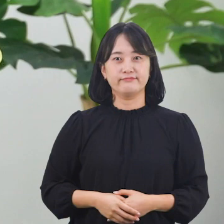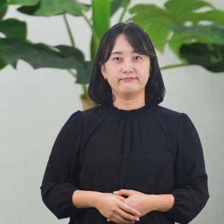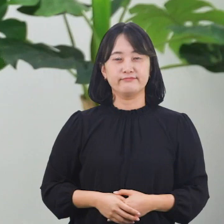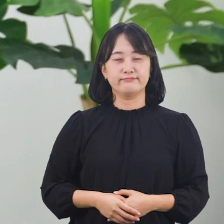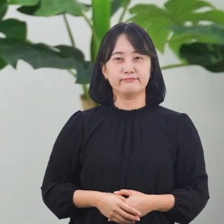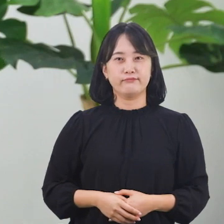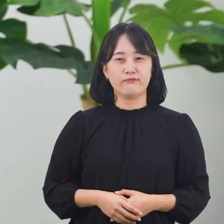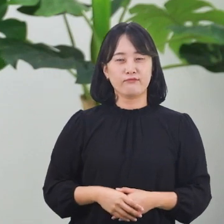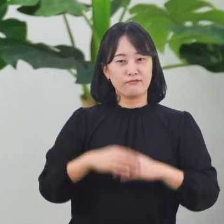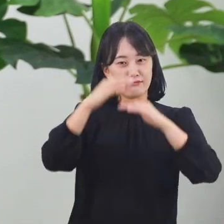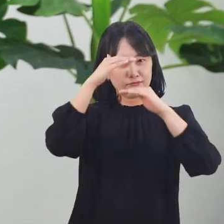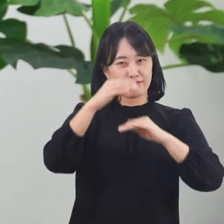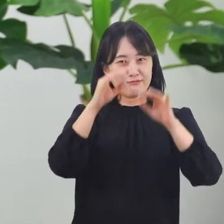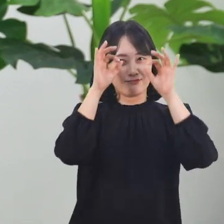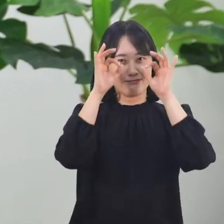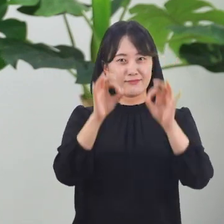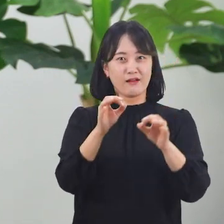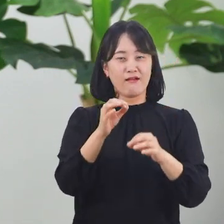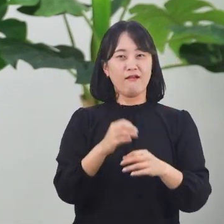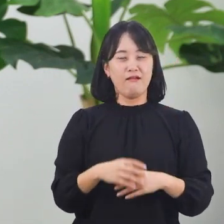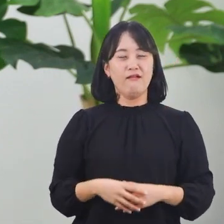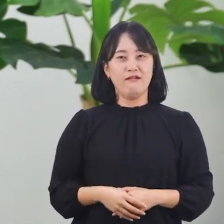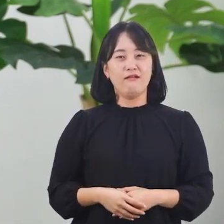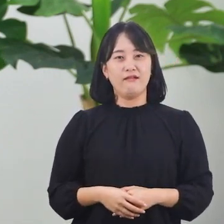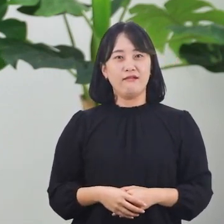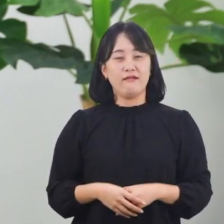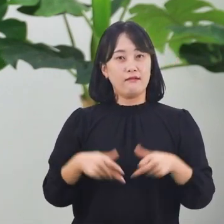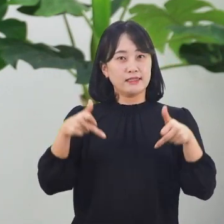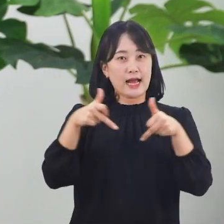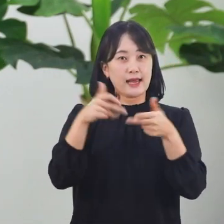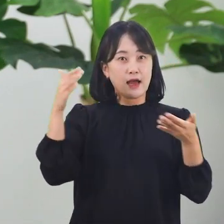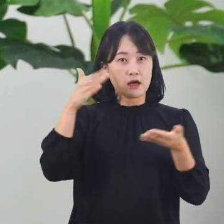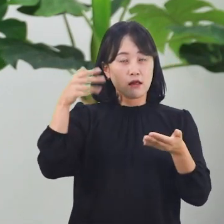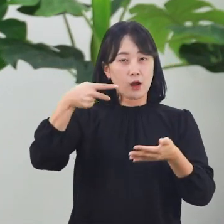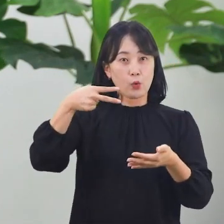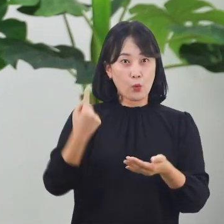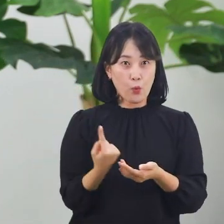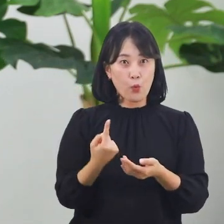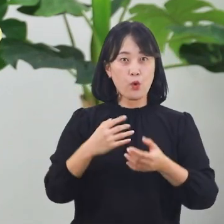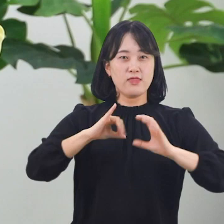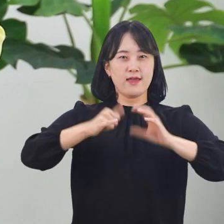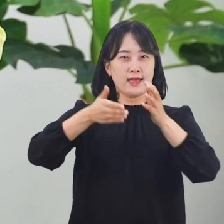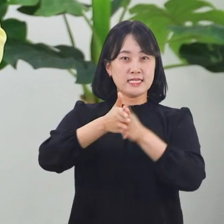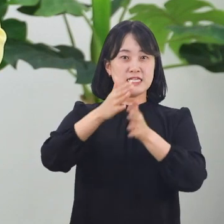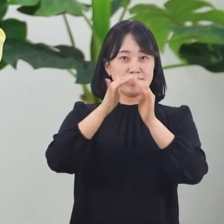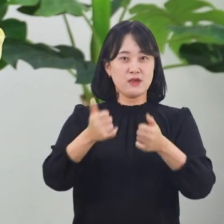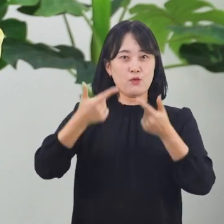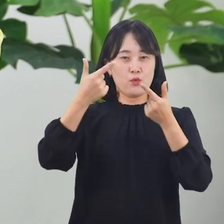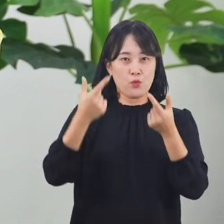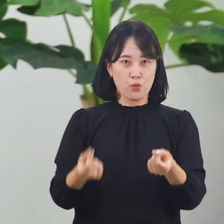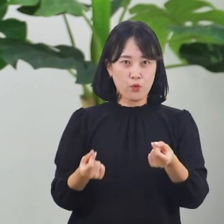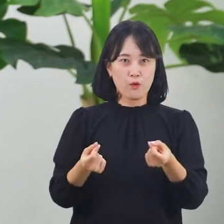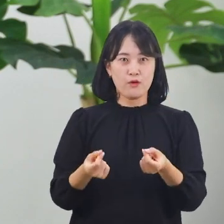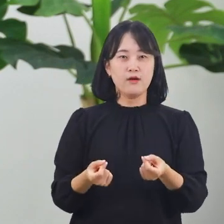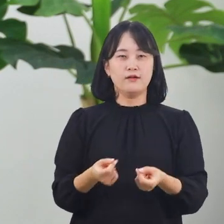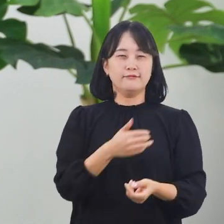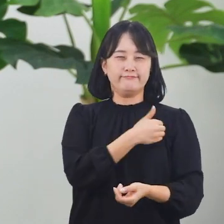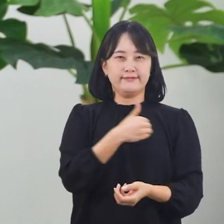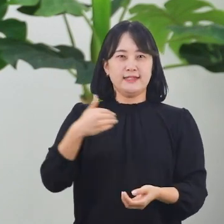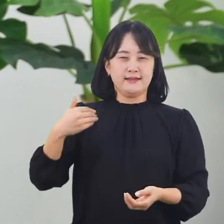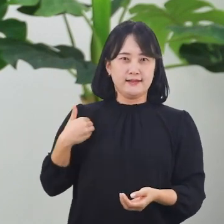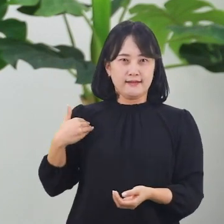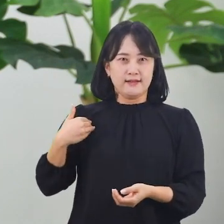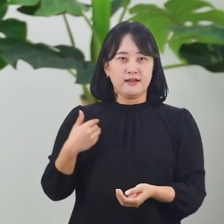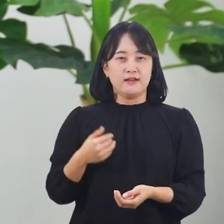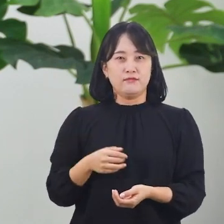사례를 보니까 이런 재구성이 있다면 장애 학생도 세계 시민의 한 사람으로서 충분히 세계